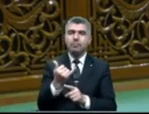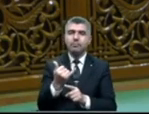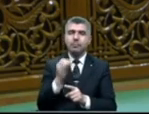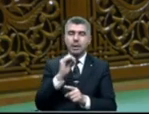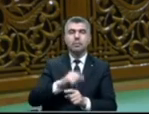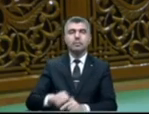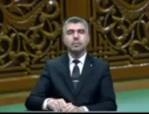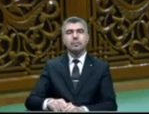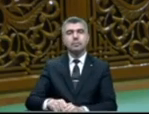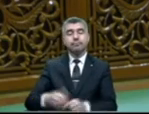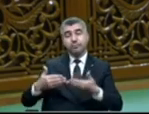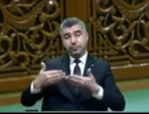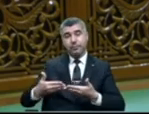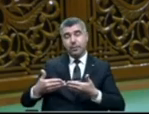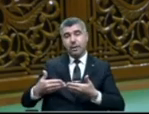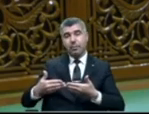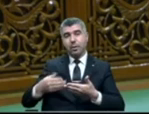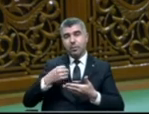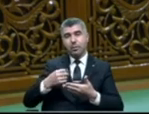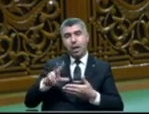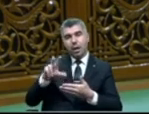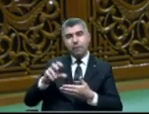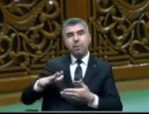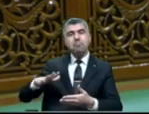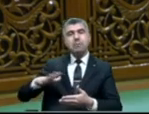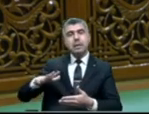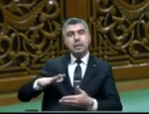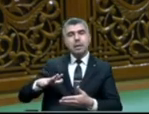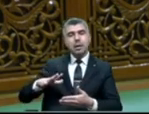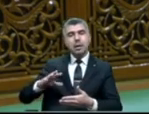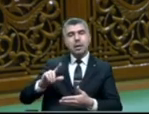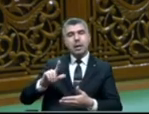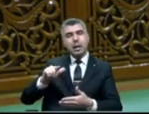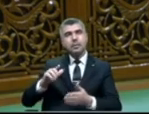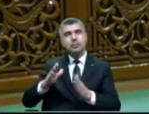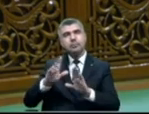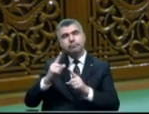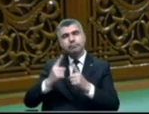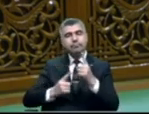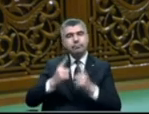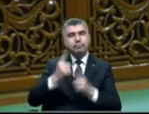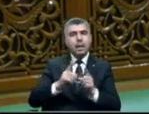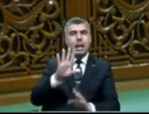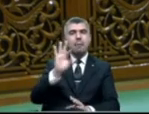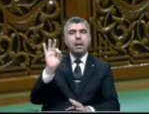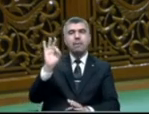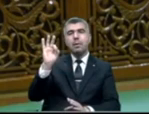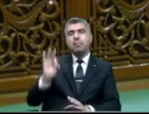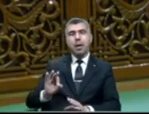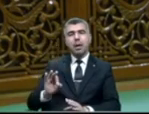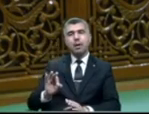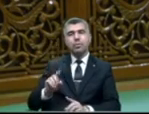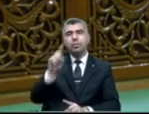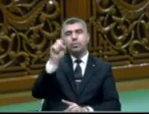لان دابا كنشوفوا غير بعض المدن اللي فيه كل شيء، ولكن راه عندنا تقريبا 40% ديال الساكنه